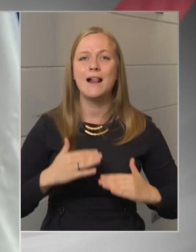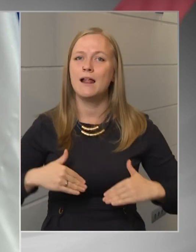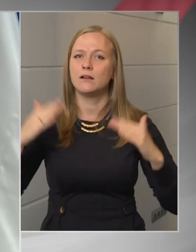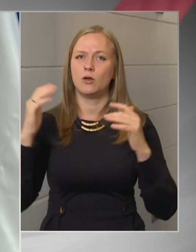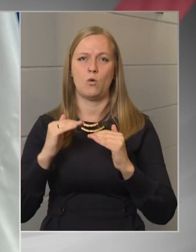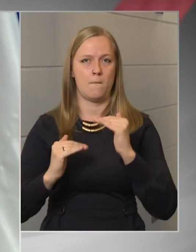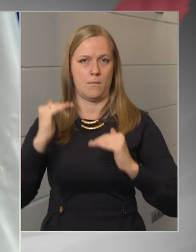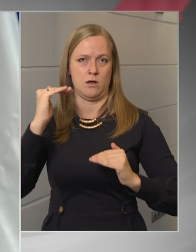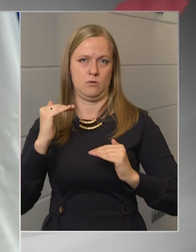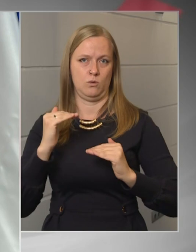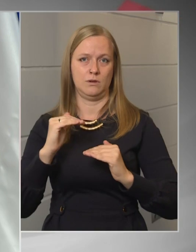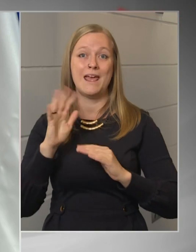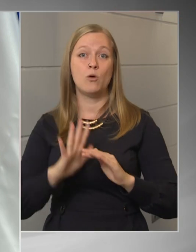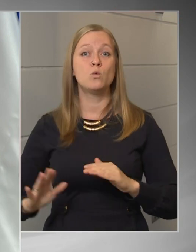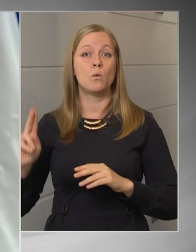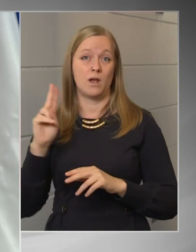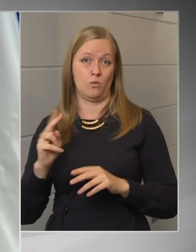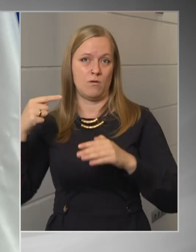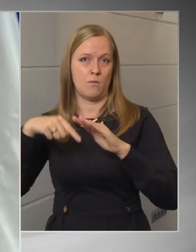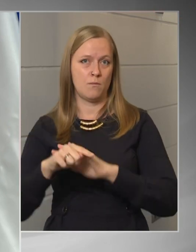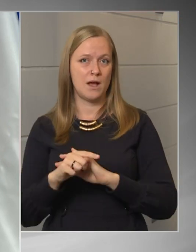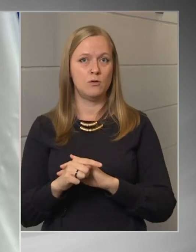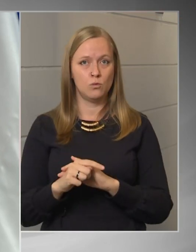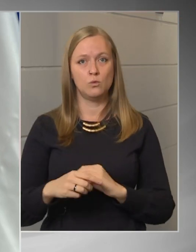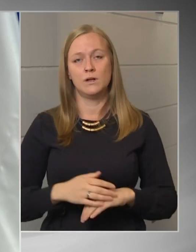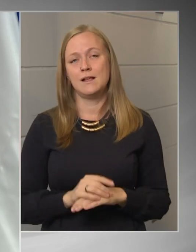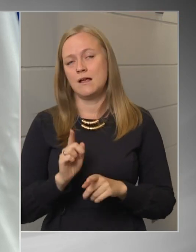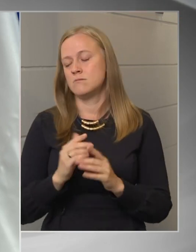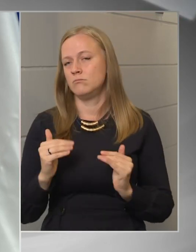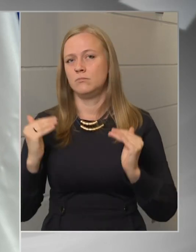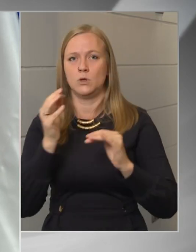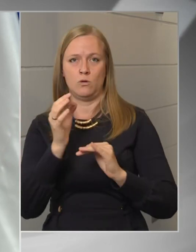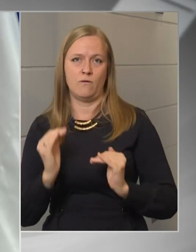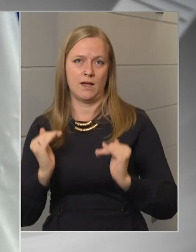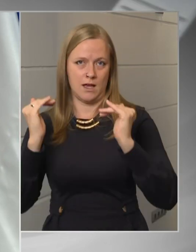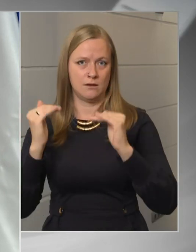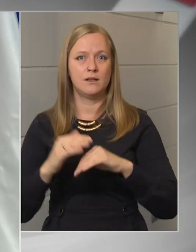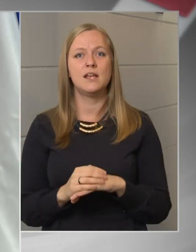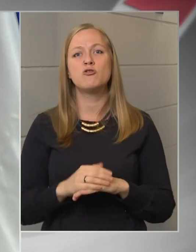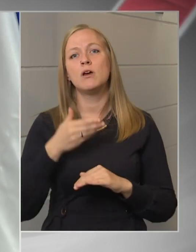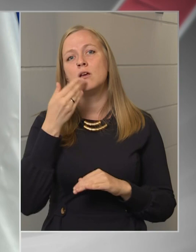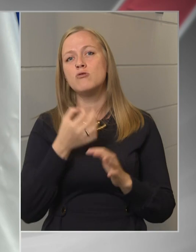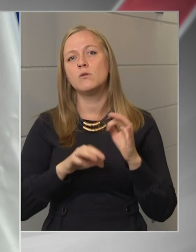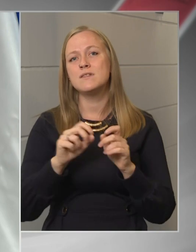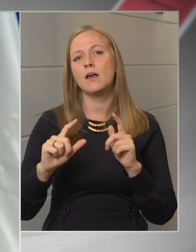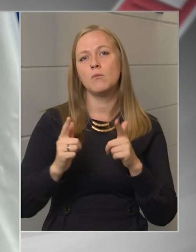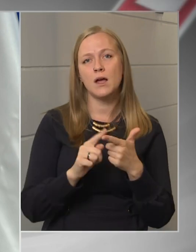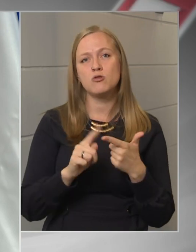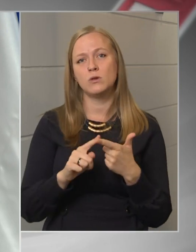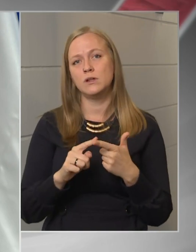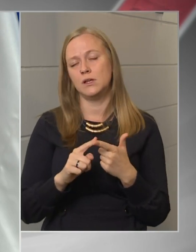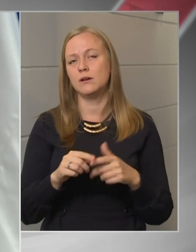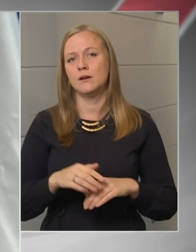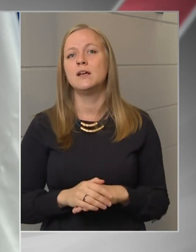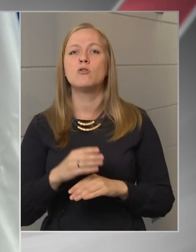az Európai Unión belül. Ez 25,6 százalékos növekedést jelent, Csehország a második 23,4